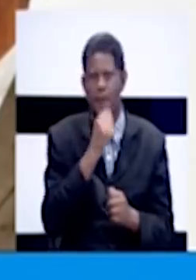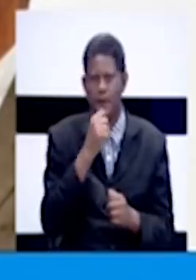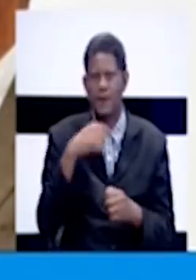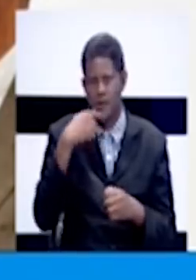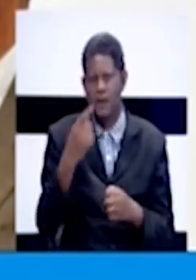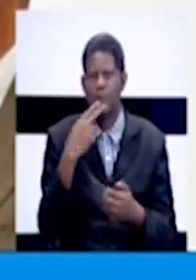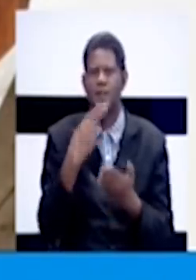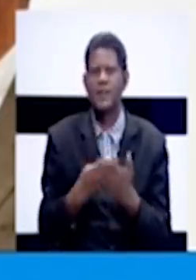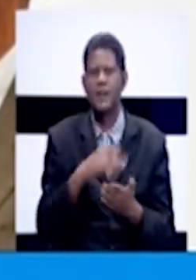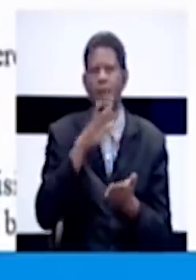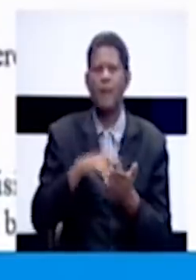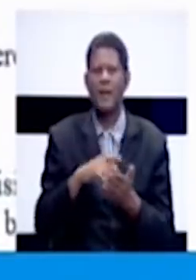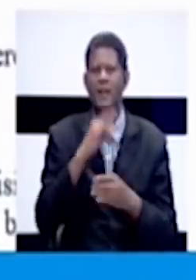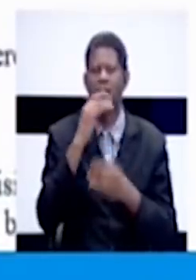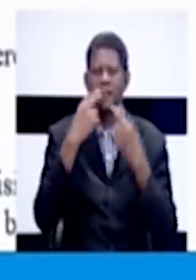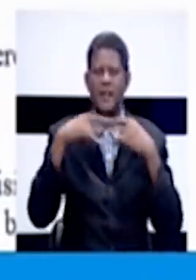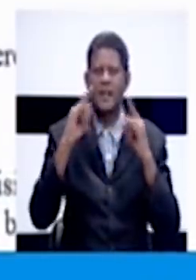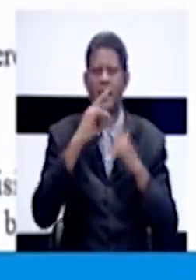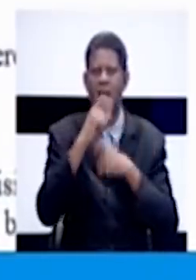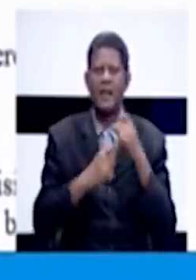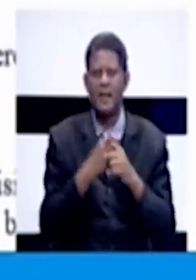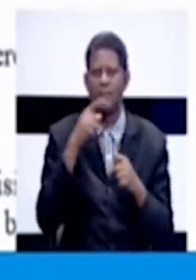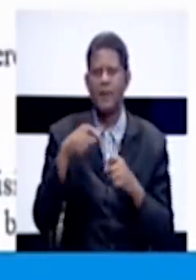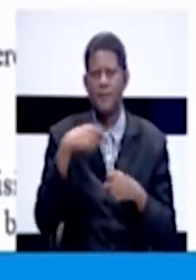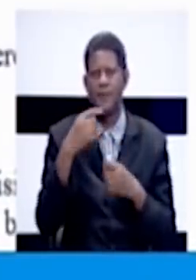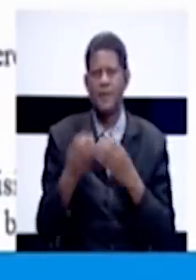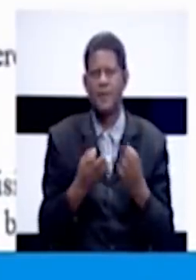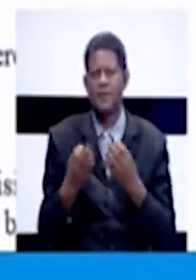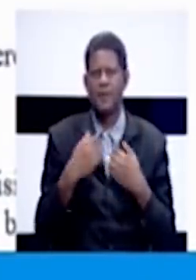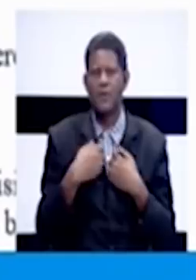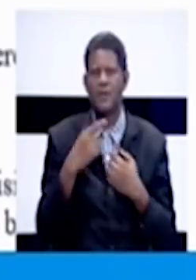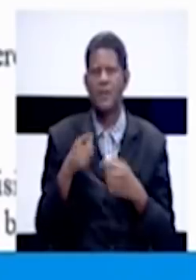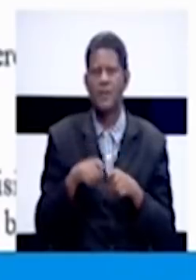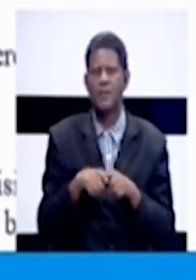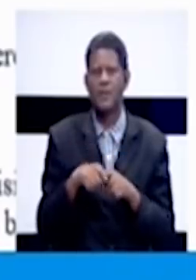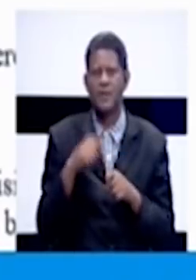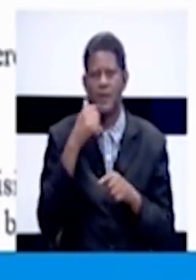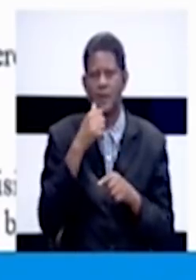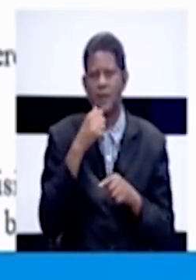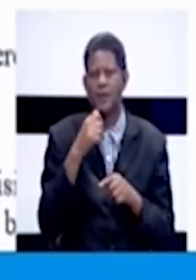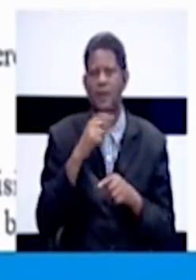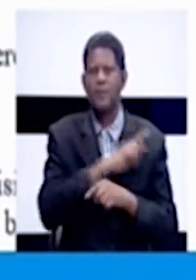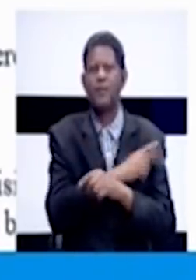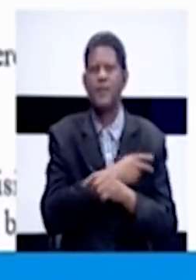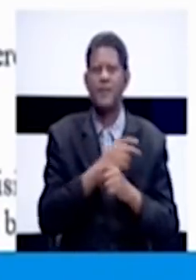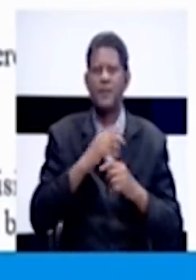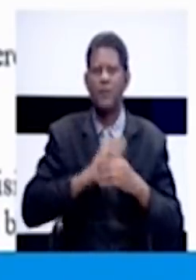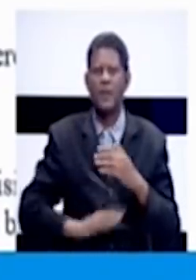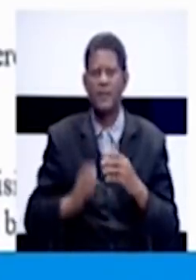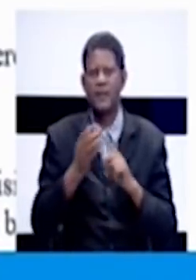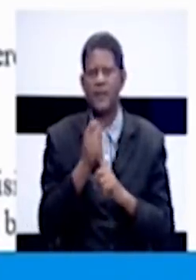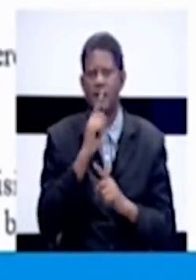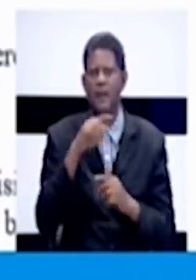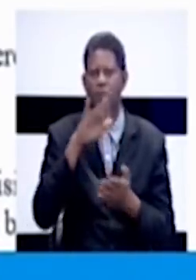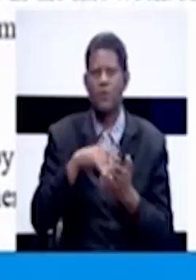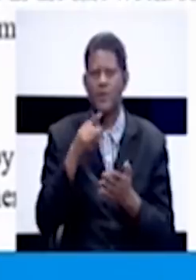ምስክርነት ማዕኸናት ዜና ዓለም ብኸምዚ ይጽብጽቡ ኣለዋ እታ ኣነ እናዋለድክዋ ዝነበርኩ ሰበይቲ ብሕርሲ ተታሒዛ እያ ነይራ ኣብ መንጎ እዚ እዩ